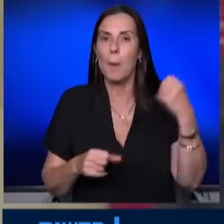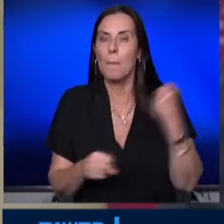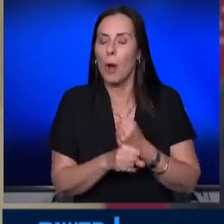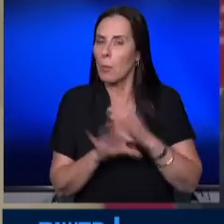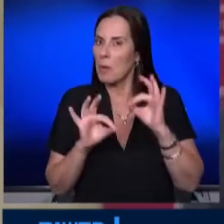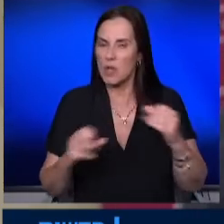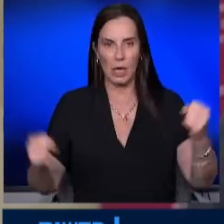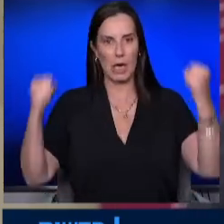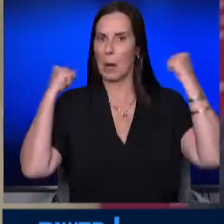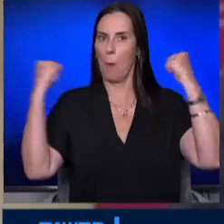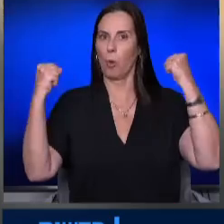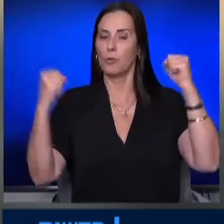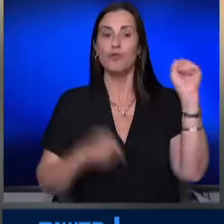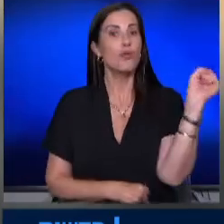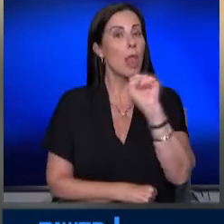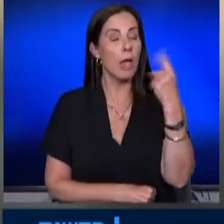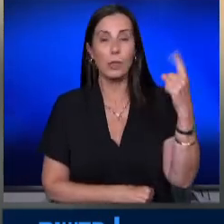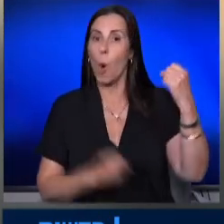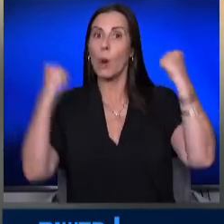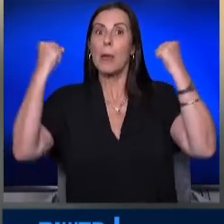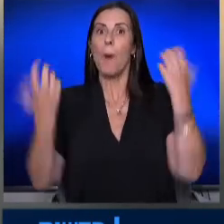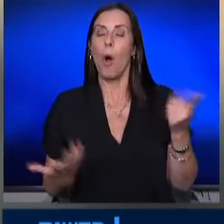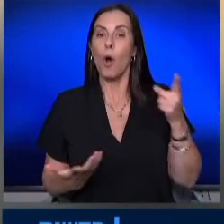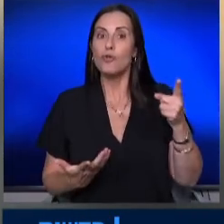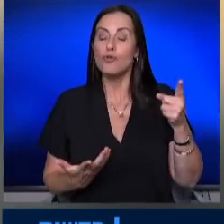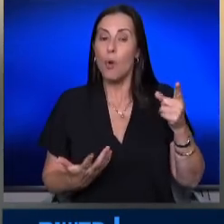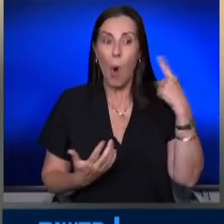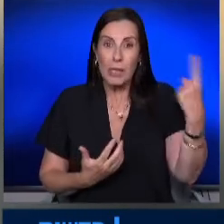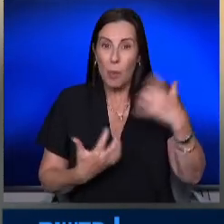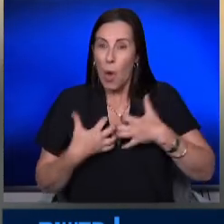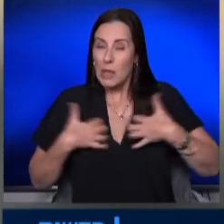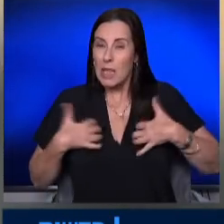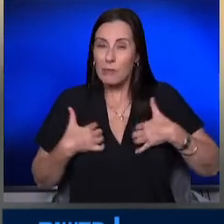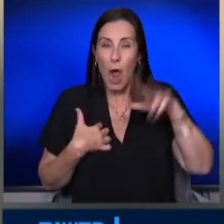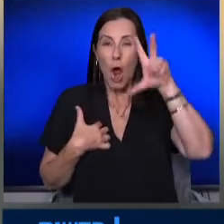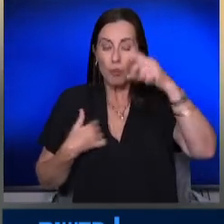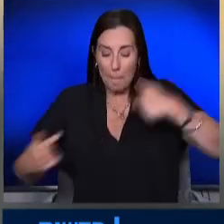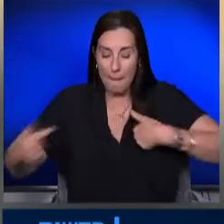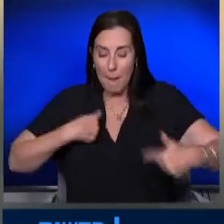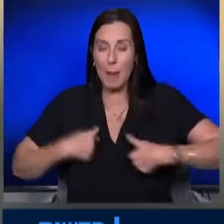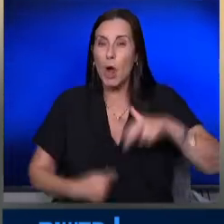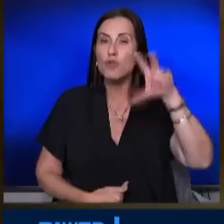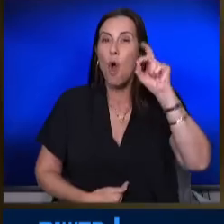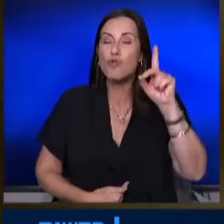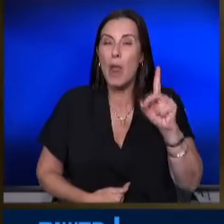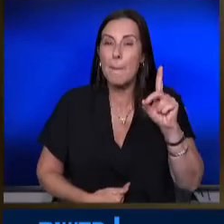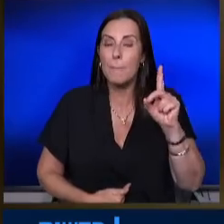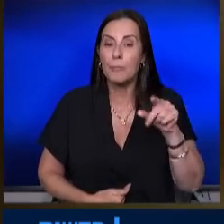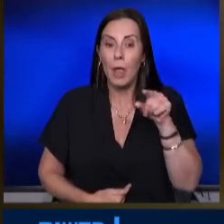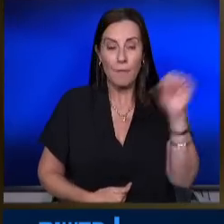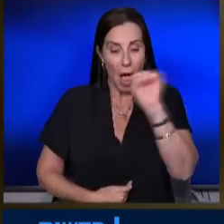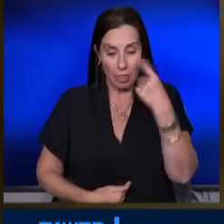הירואית של נהג אוטובוס, כאשר הוא חוטף צרורות של 30 כדורים לפחות,